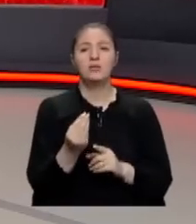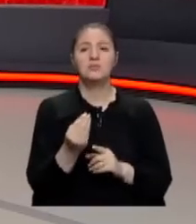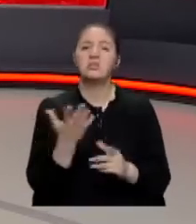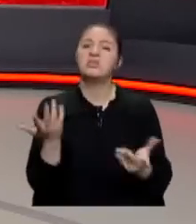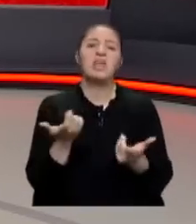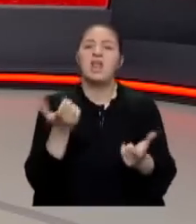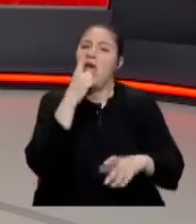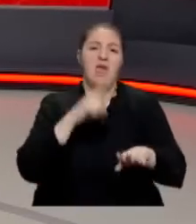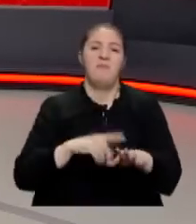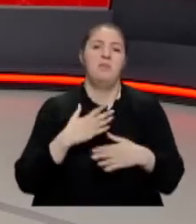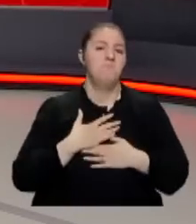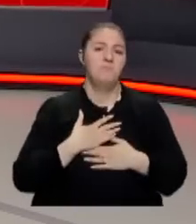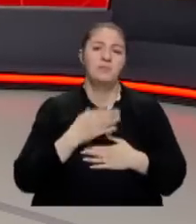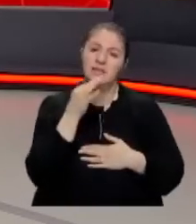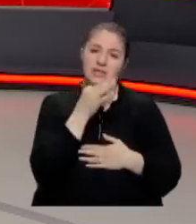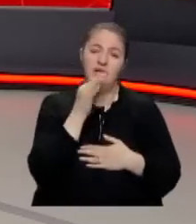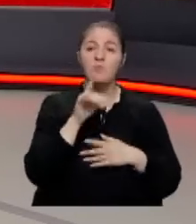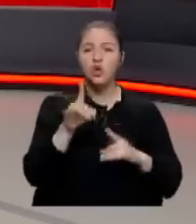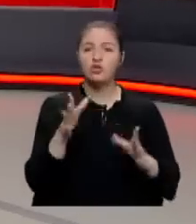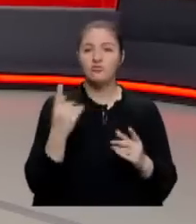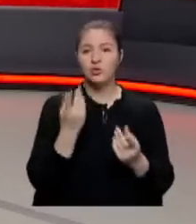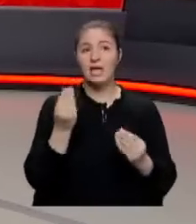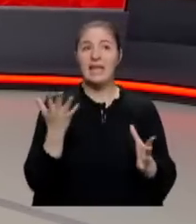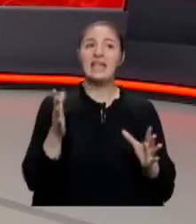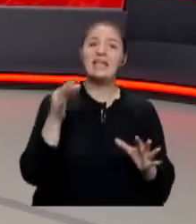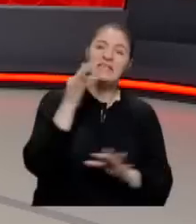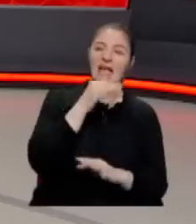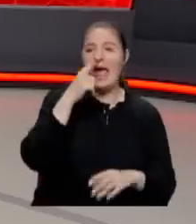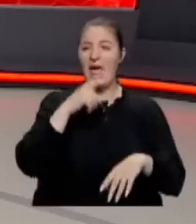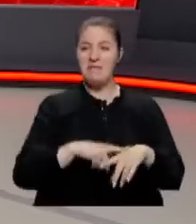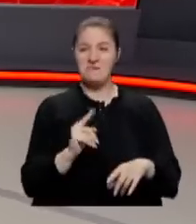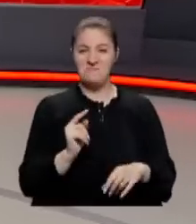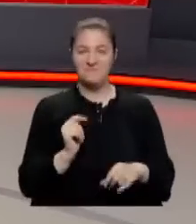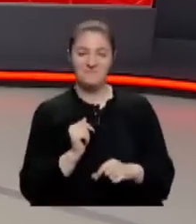neredeyse eminim bu da tuhaf şey oldu neredeyse